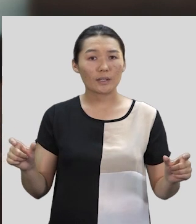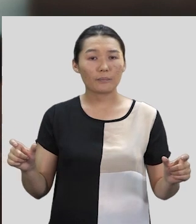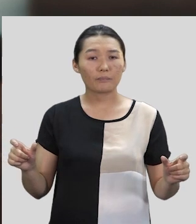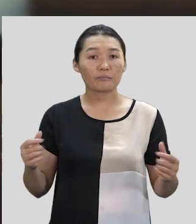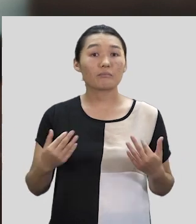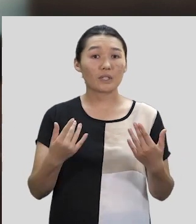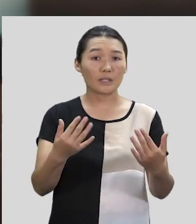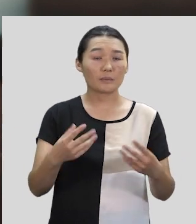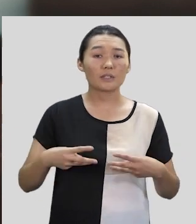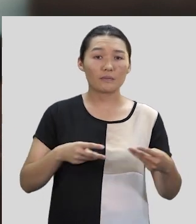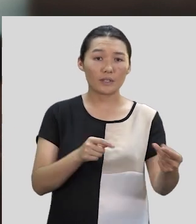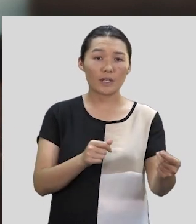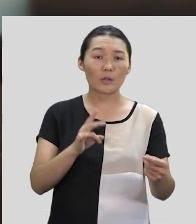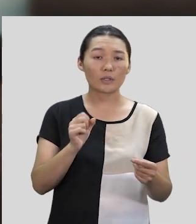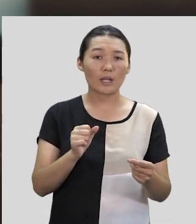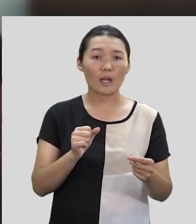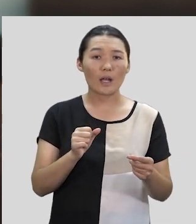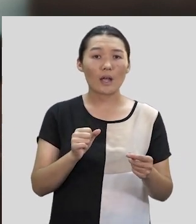влияют на формирование личности